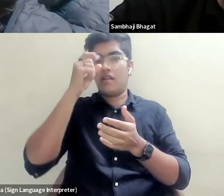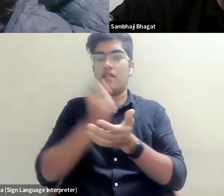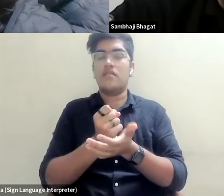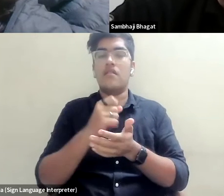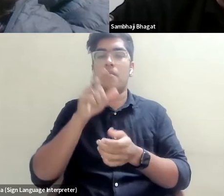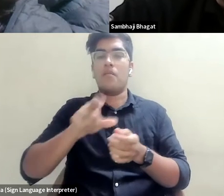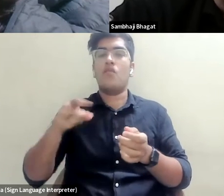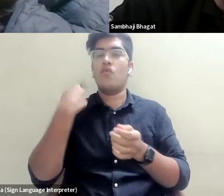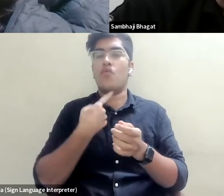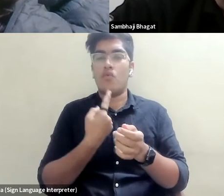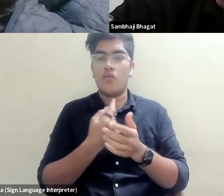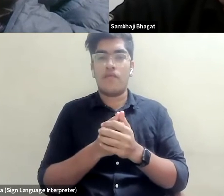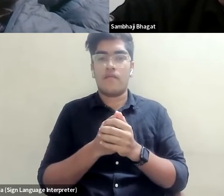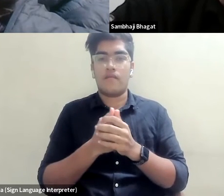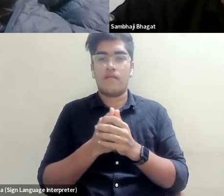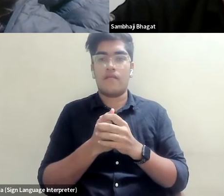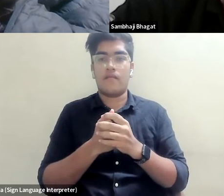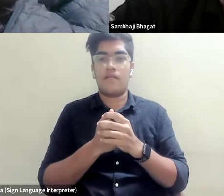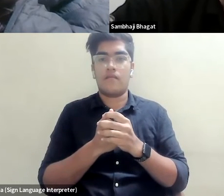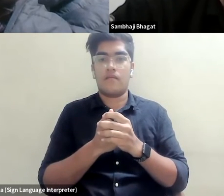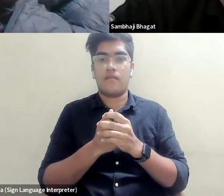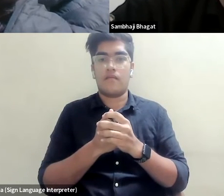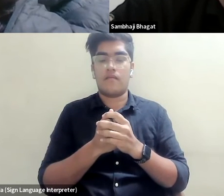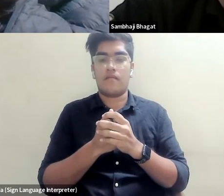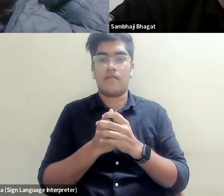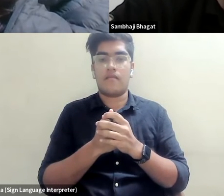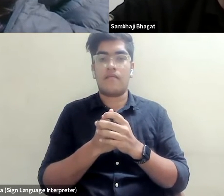तो डिसीजन मेकिंग पावर ऑलवेज इस देश में